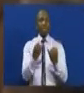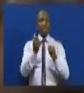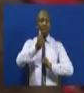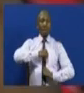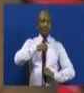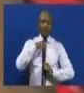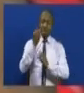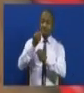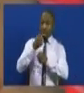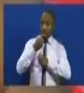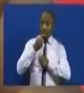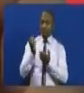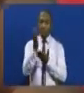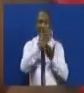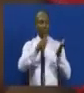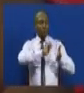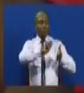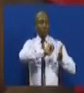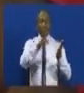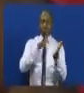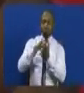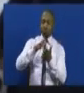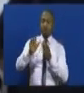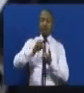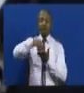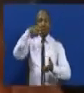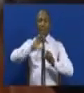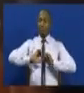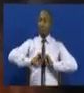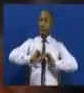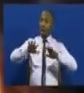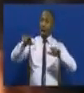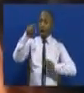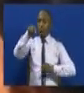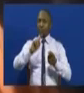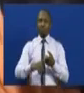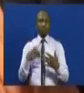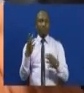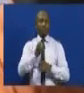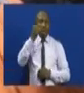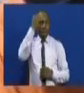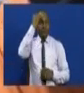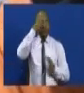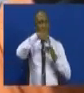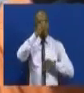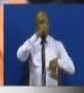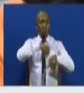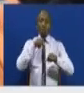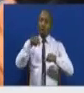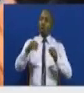baadhi ya wanafunzi wamezungumzia manufaa ya mtandao huo. Baada kupata elimu zaidi kwa kipindi tulichofunga